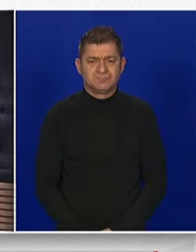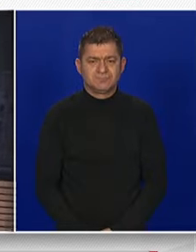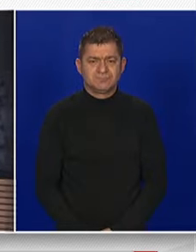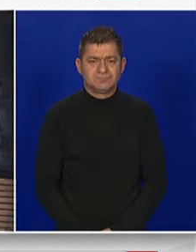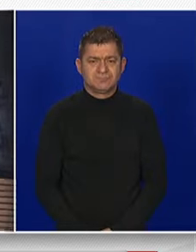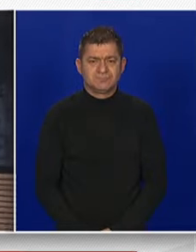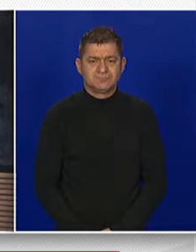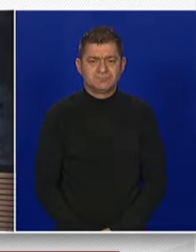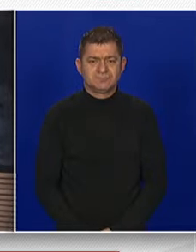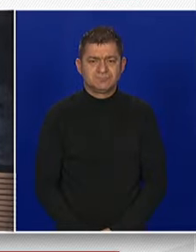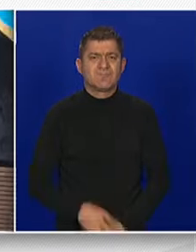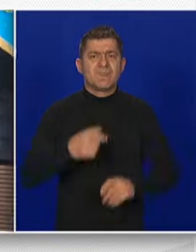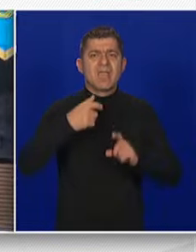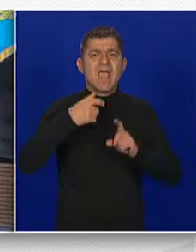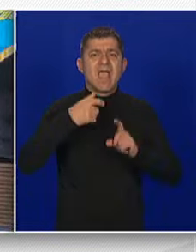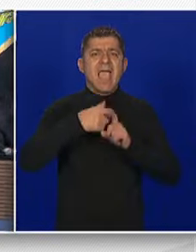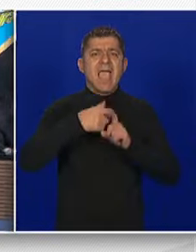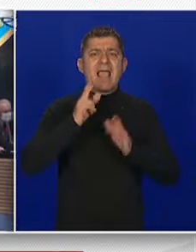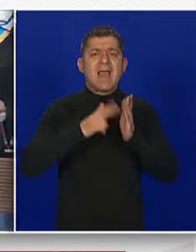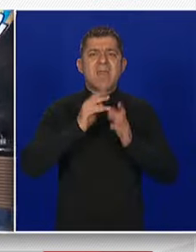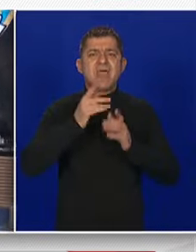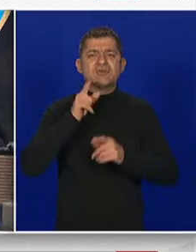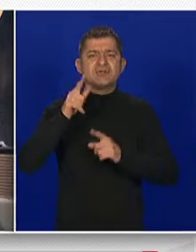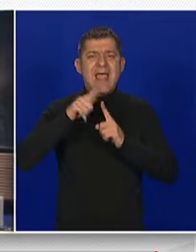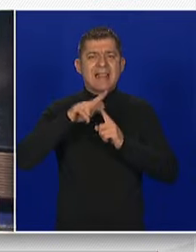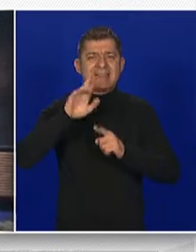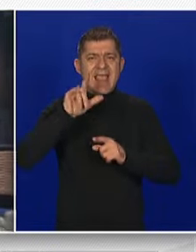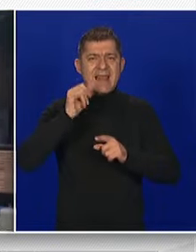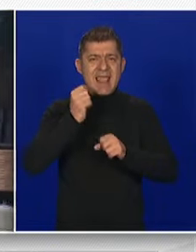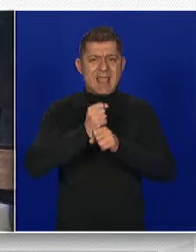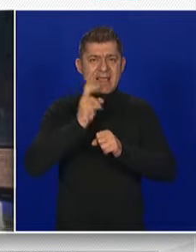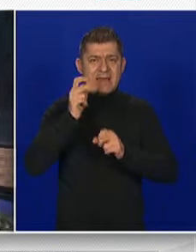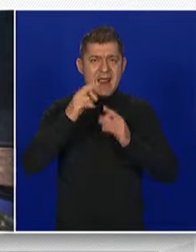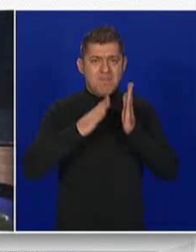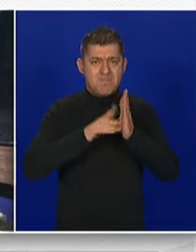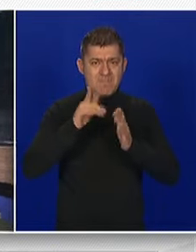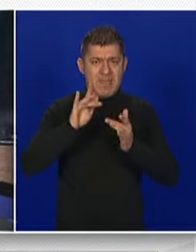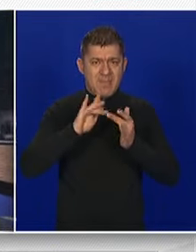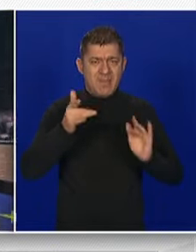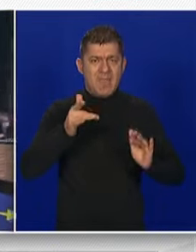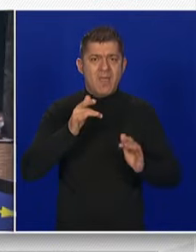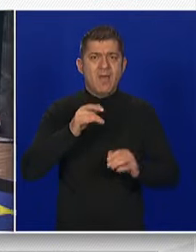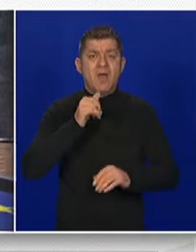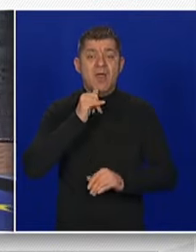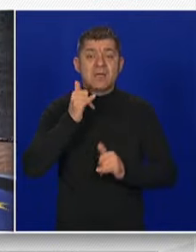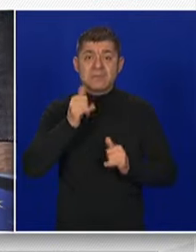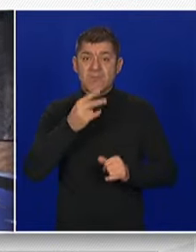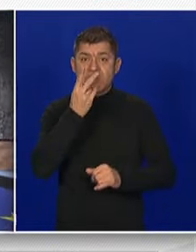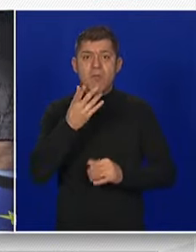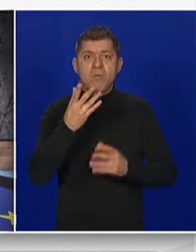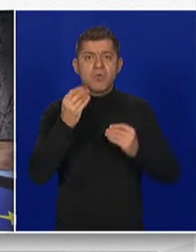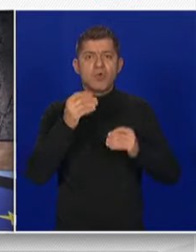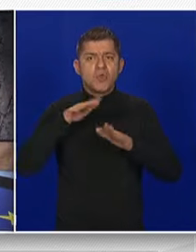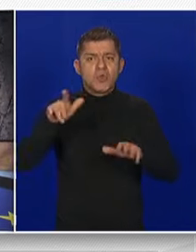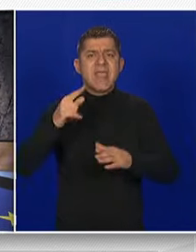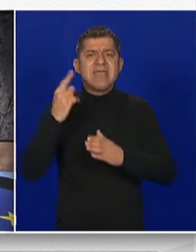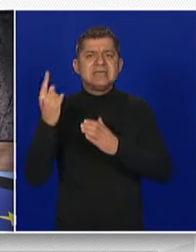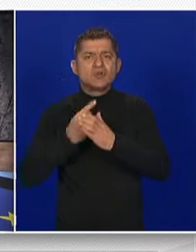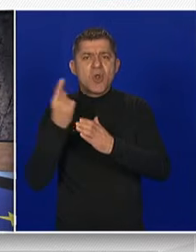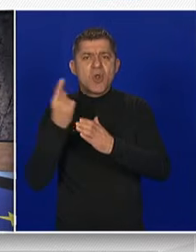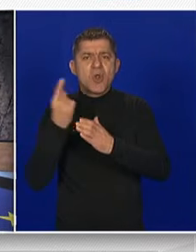Na Rajić Knežević, Telegram. Vidimo da je danas jako puno ljudi u samoizolaciji, vidimo evo i Sisačko-moslavačke županije